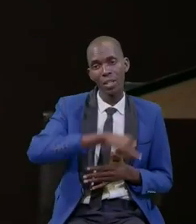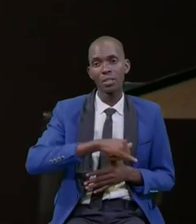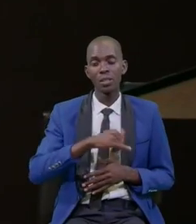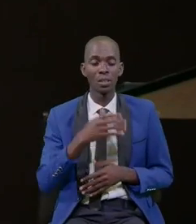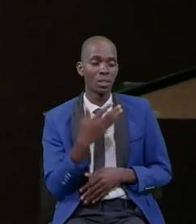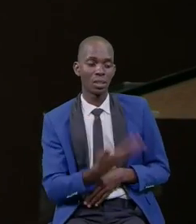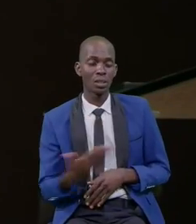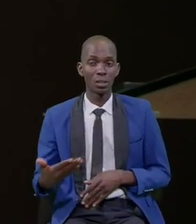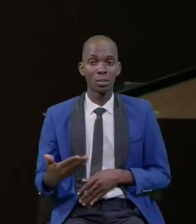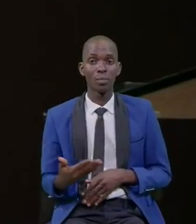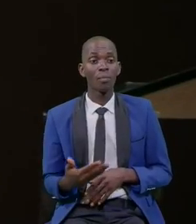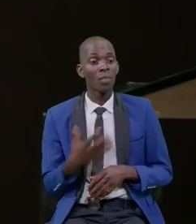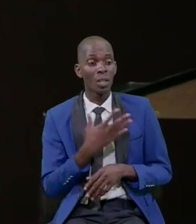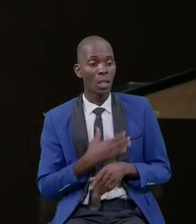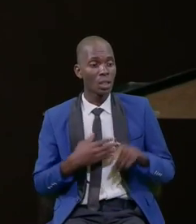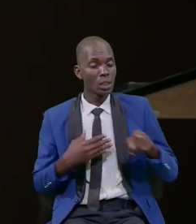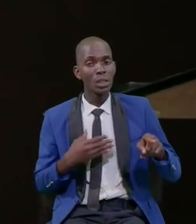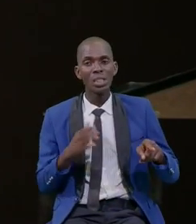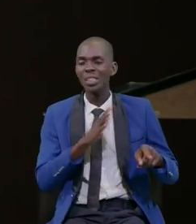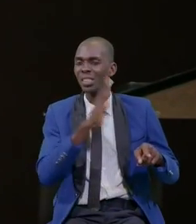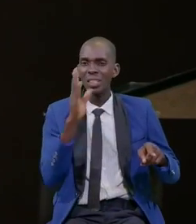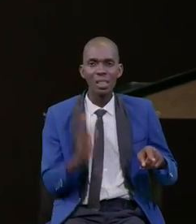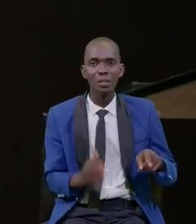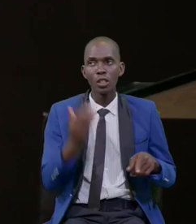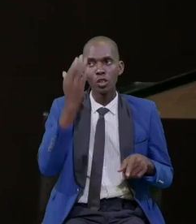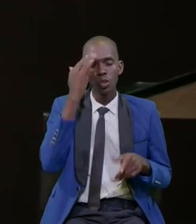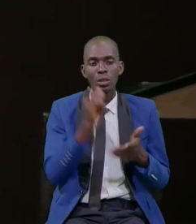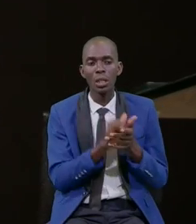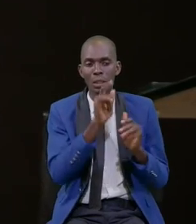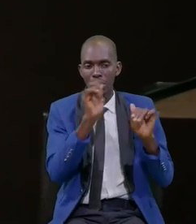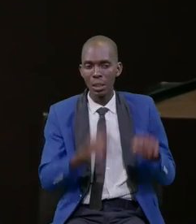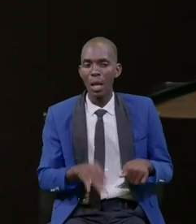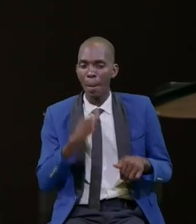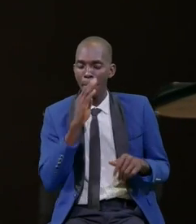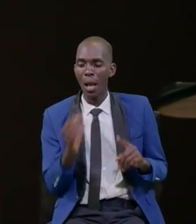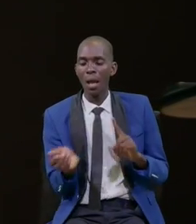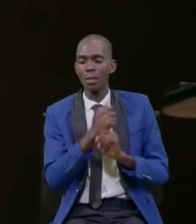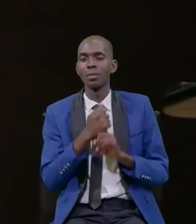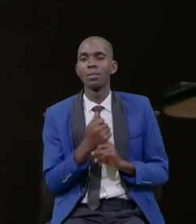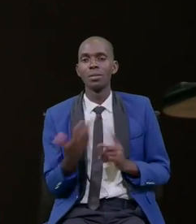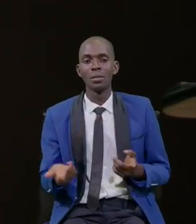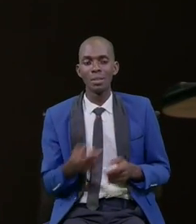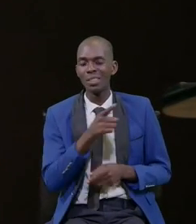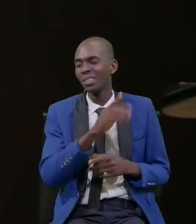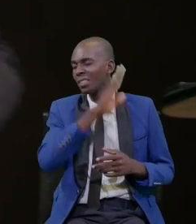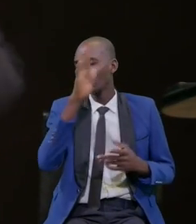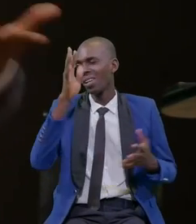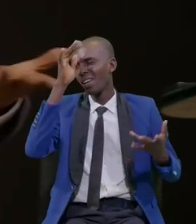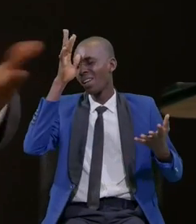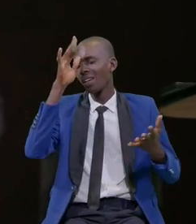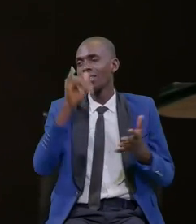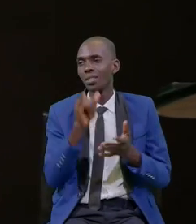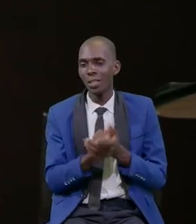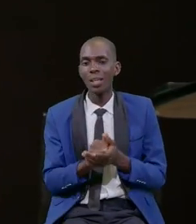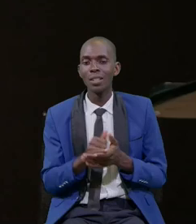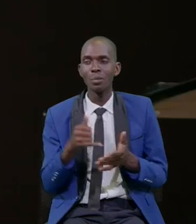insensées. Et il ne savait pas qui serait prise, qui serait pris. Et la personne est